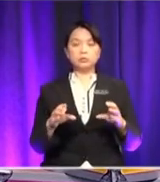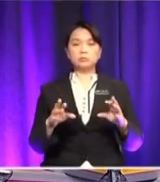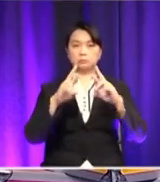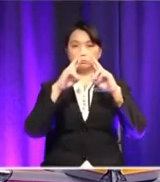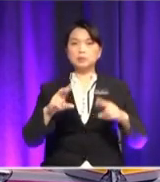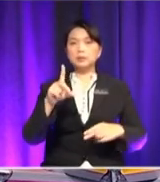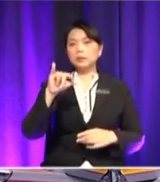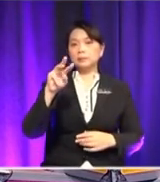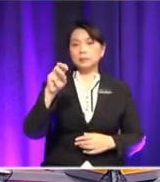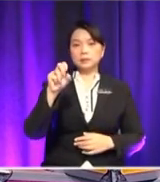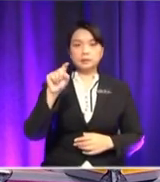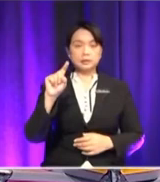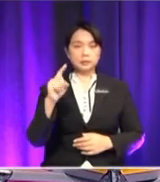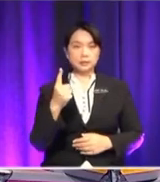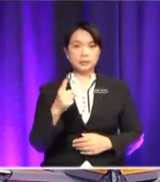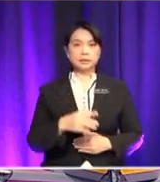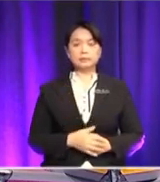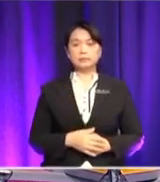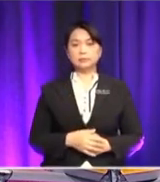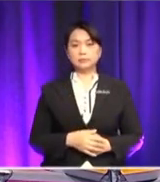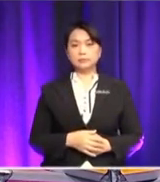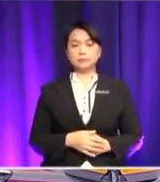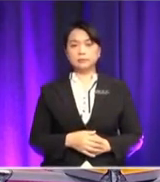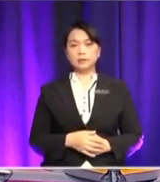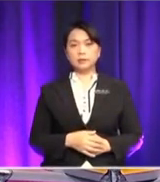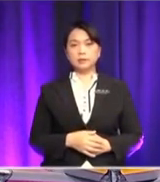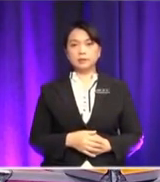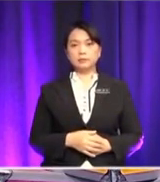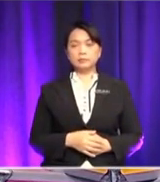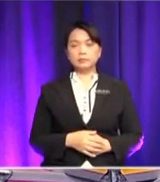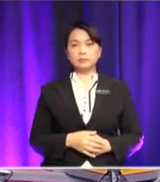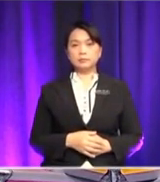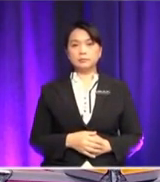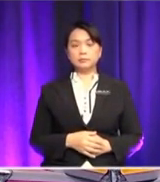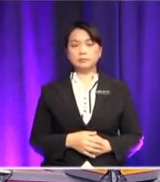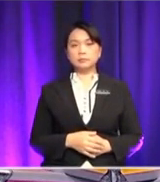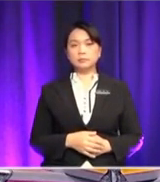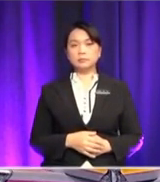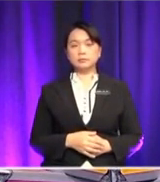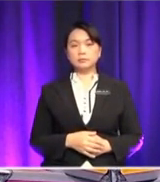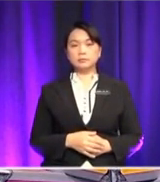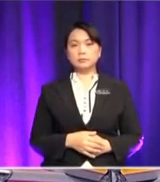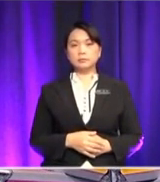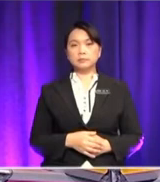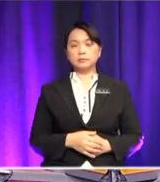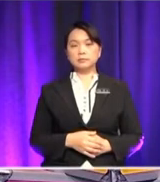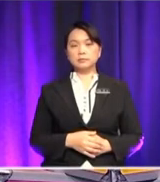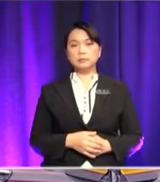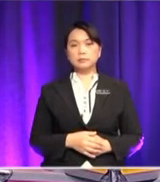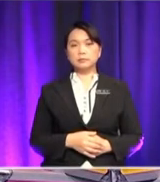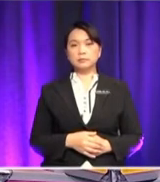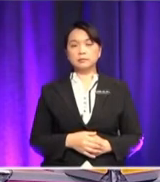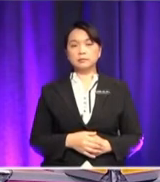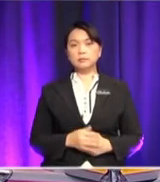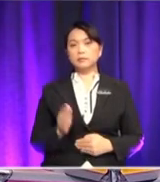kalau kita nah buat tebeng wilayah kita pastikan ini Strike sampai ke tepi bawah kegadisan bahwa seni